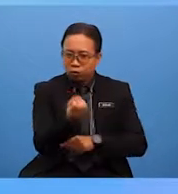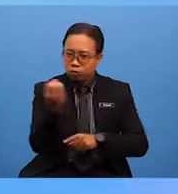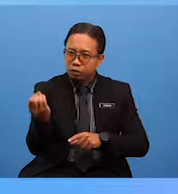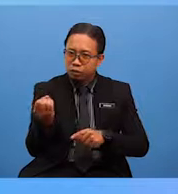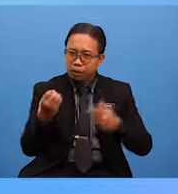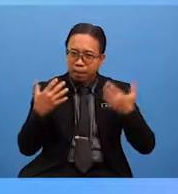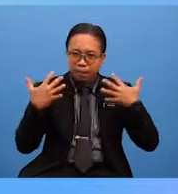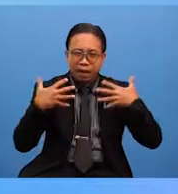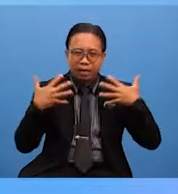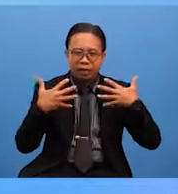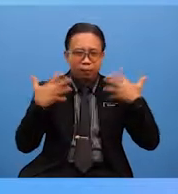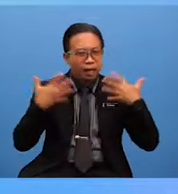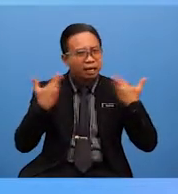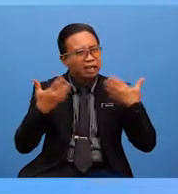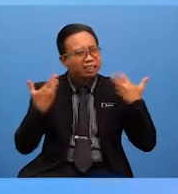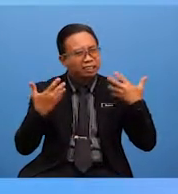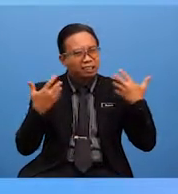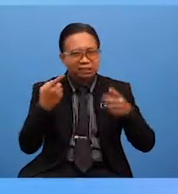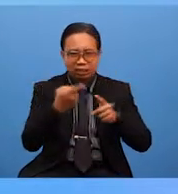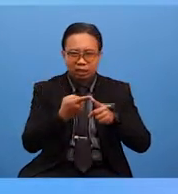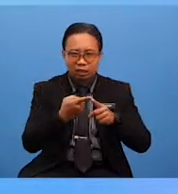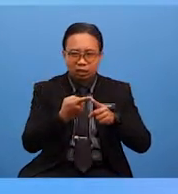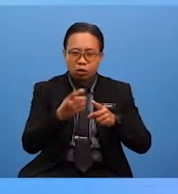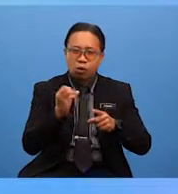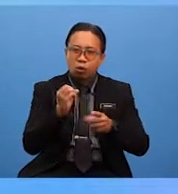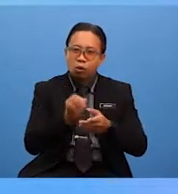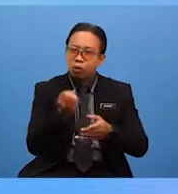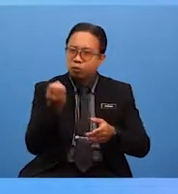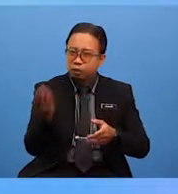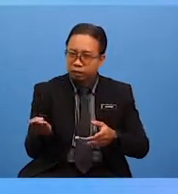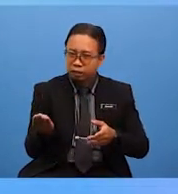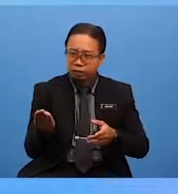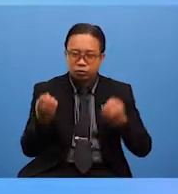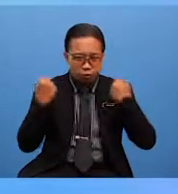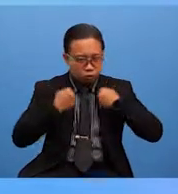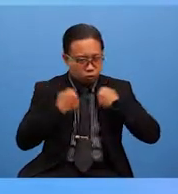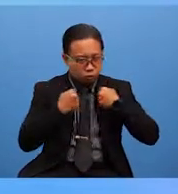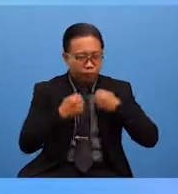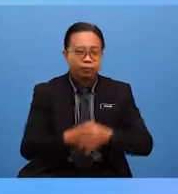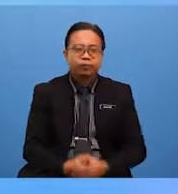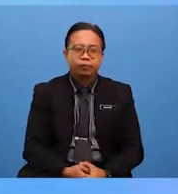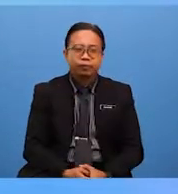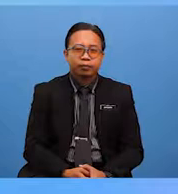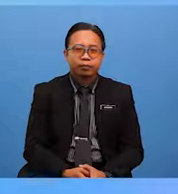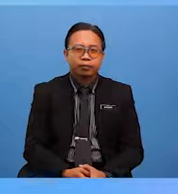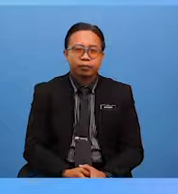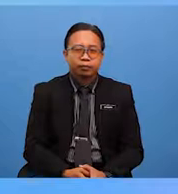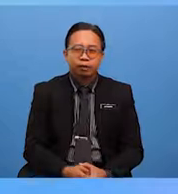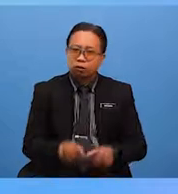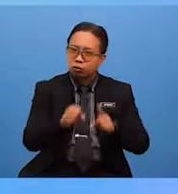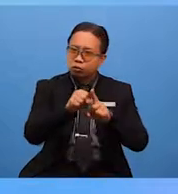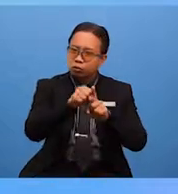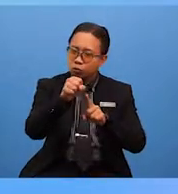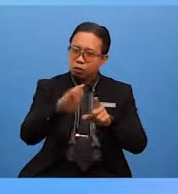panas ke suatu objek yang sejuk ingat hable mengalir dari kawasan yang suhunya lebih